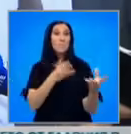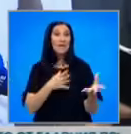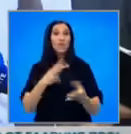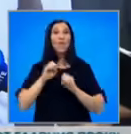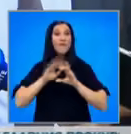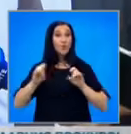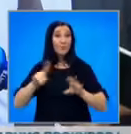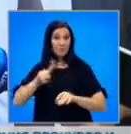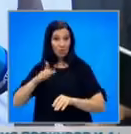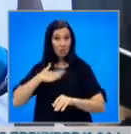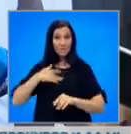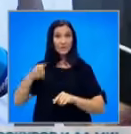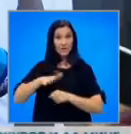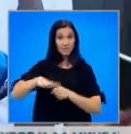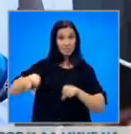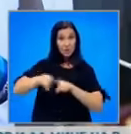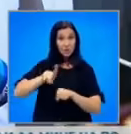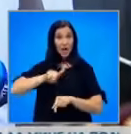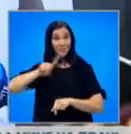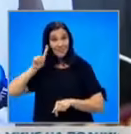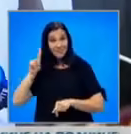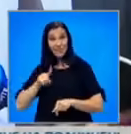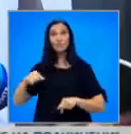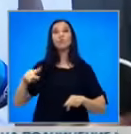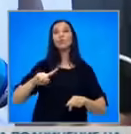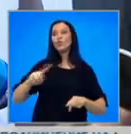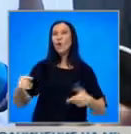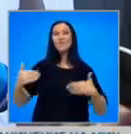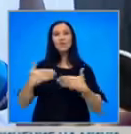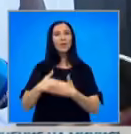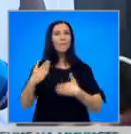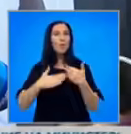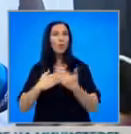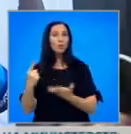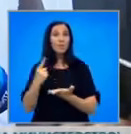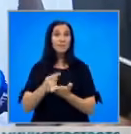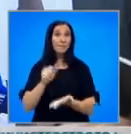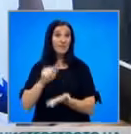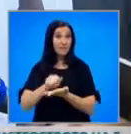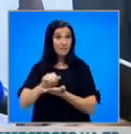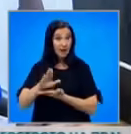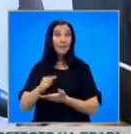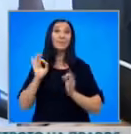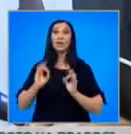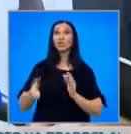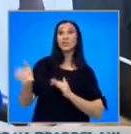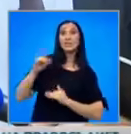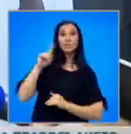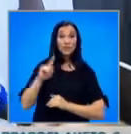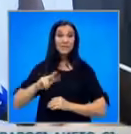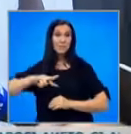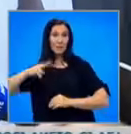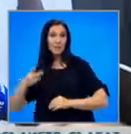база същия ден до вечерта ние подготвяме заповедите и ги издаваме, така че на другия ден да се премине към